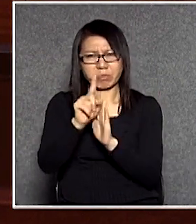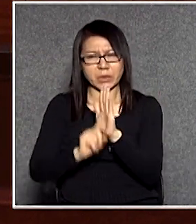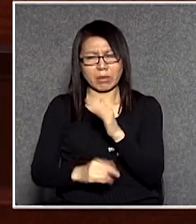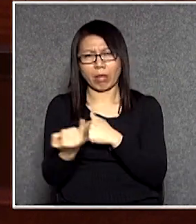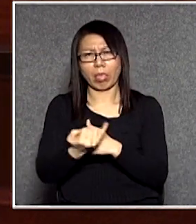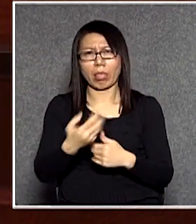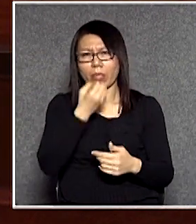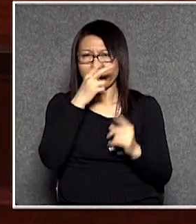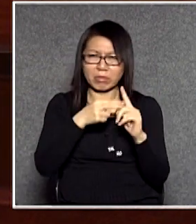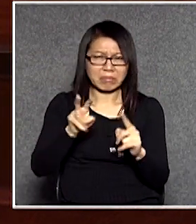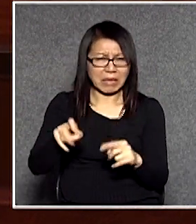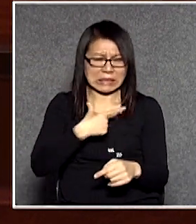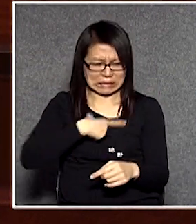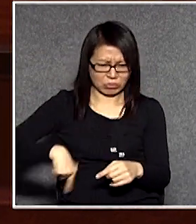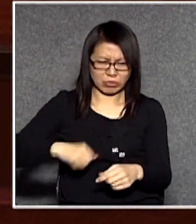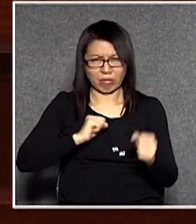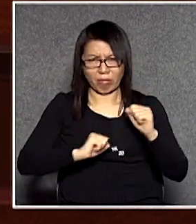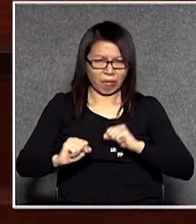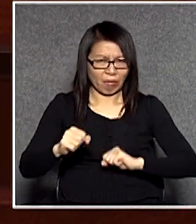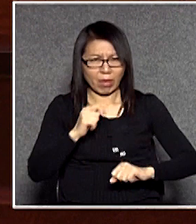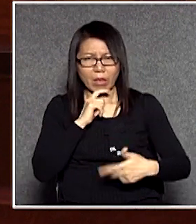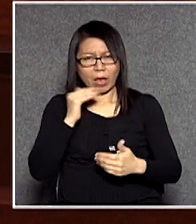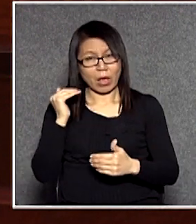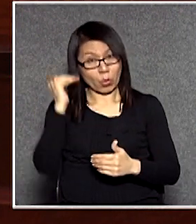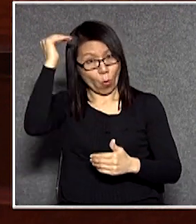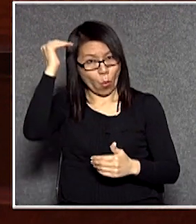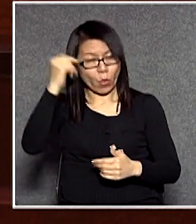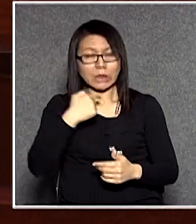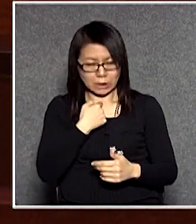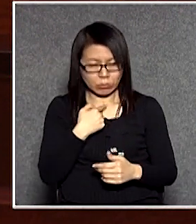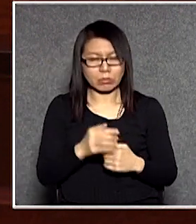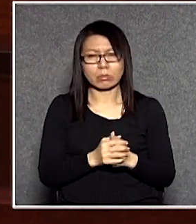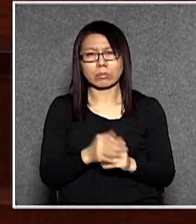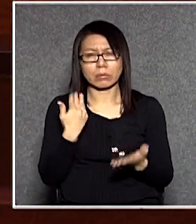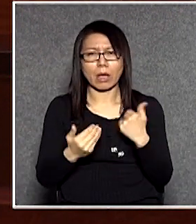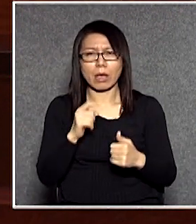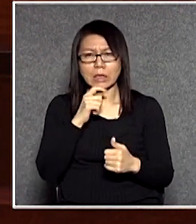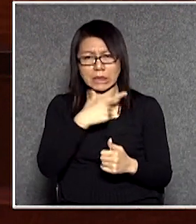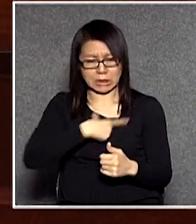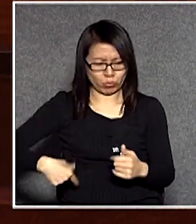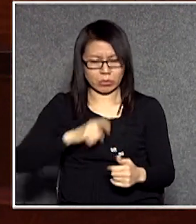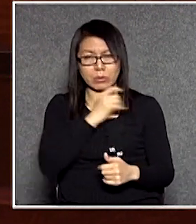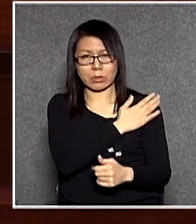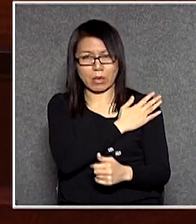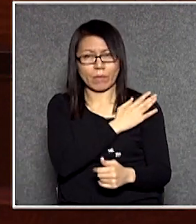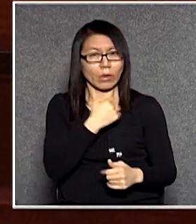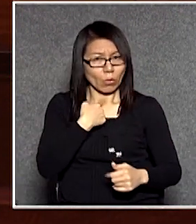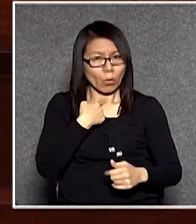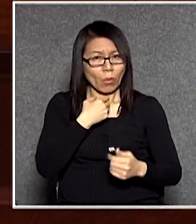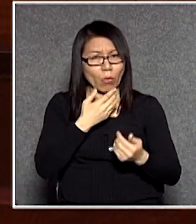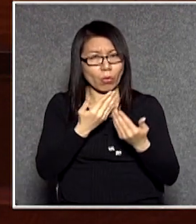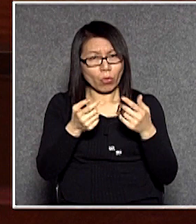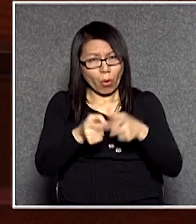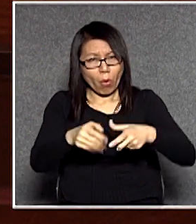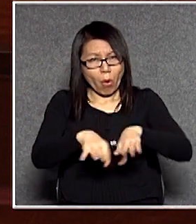對議員的操守有極高的期望，議員有責任讓公眾了解他對政